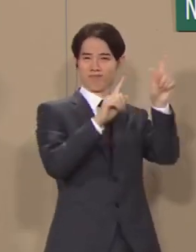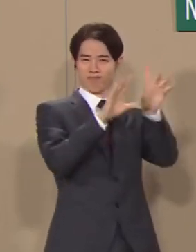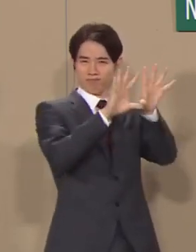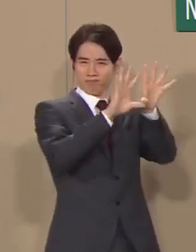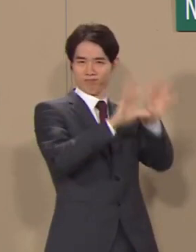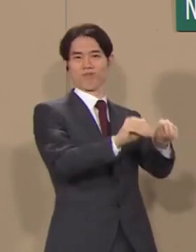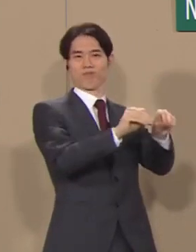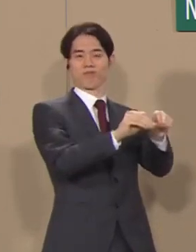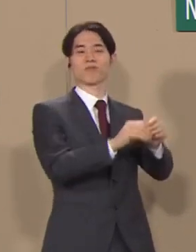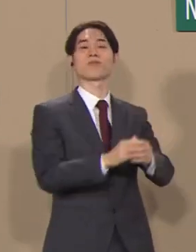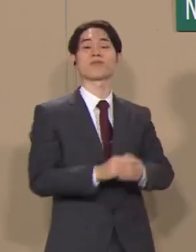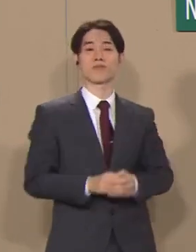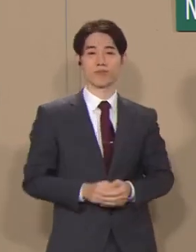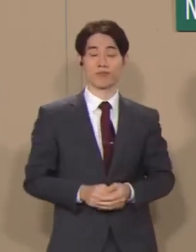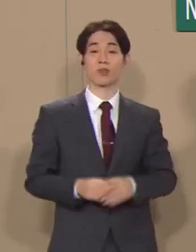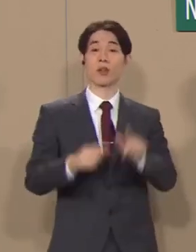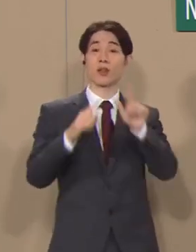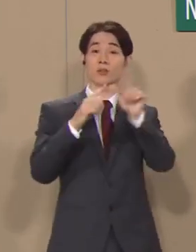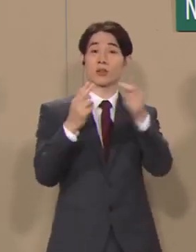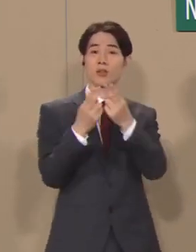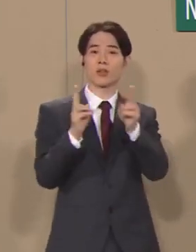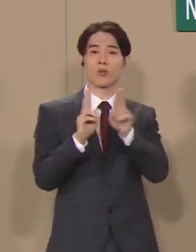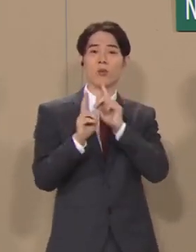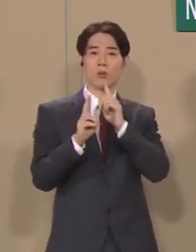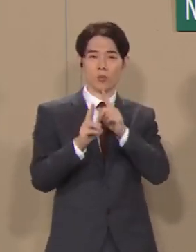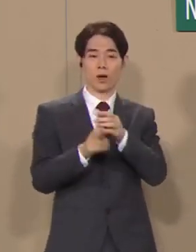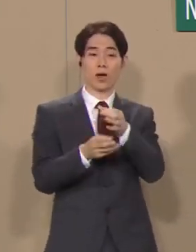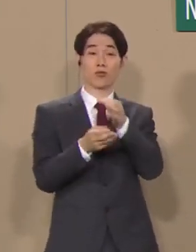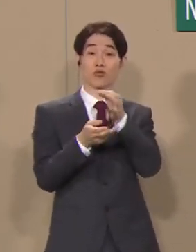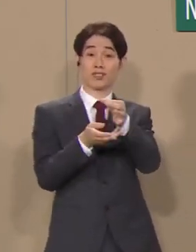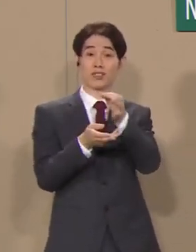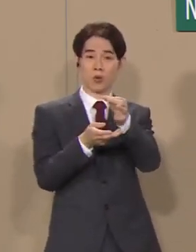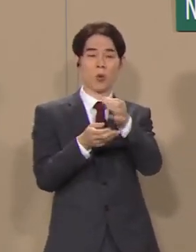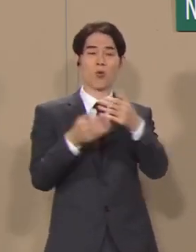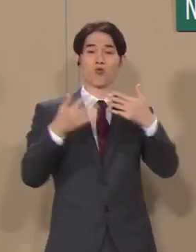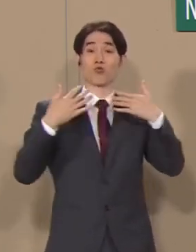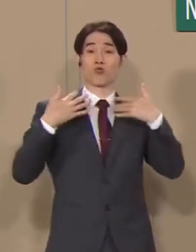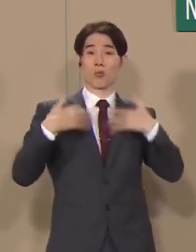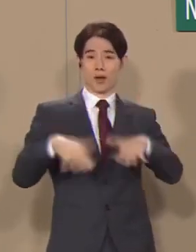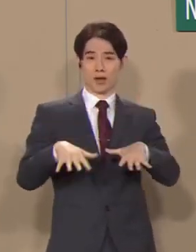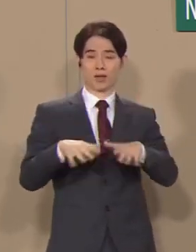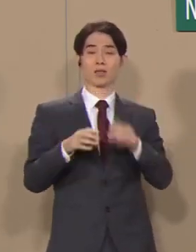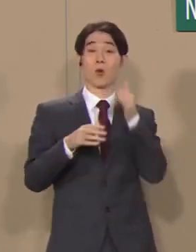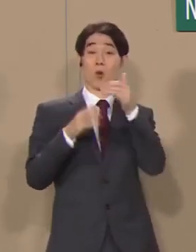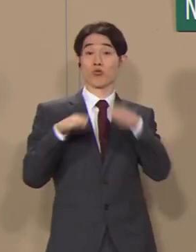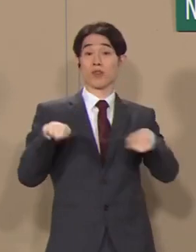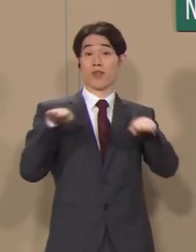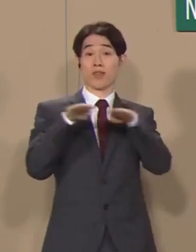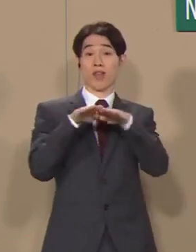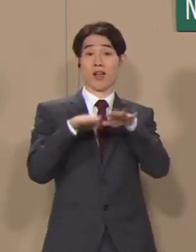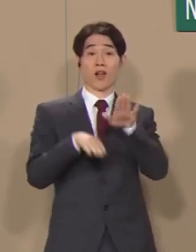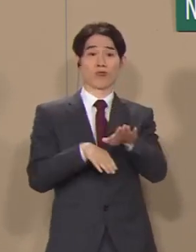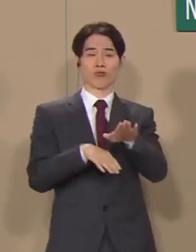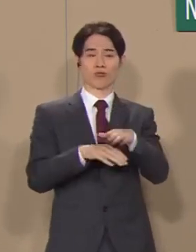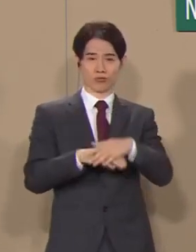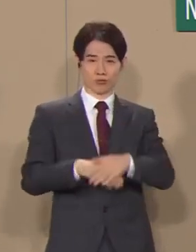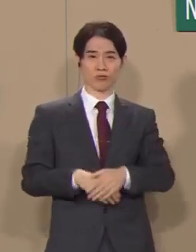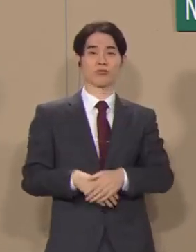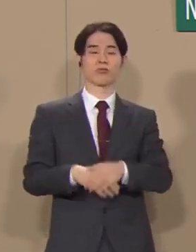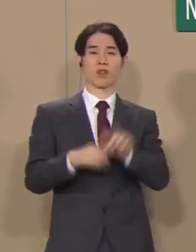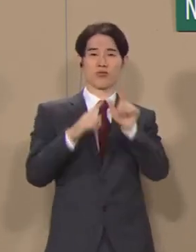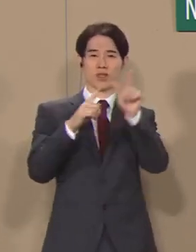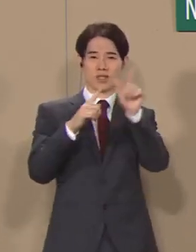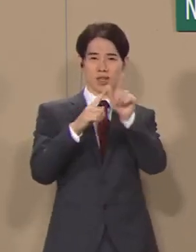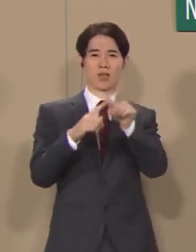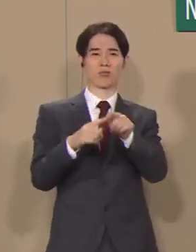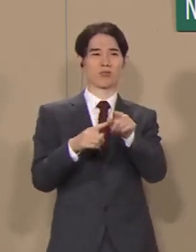worthまた nhk 等は受信料不払いコールセンターを運営していますnhk に受信料を